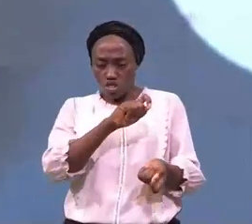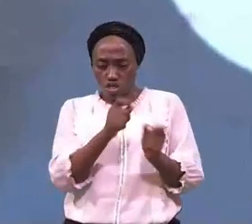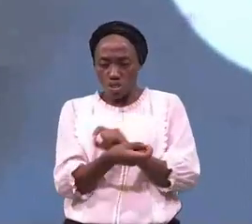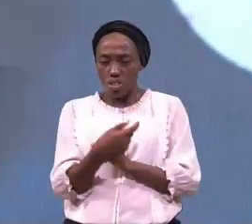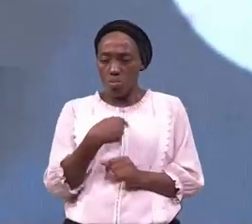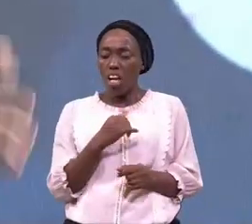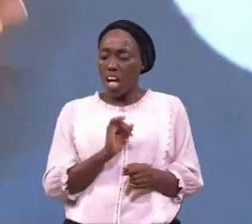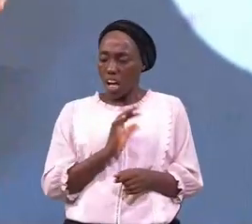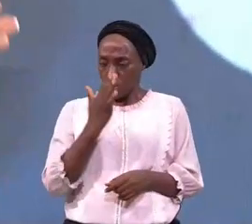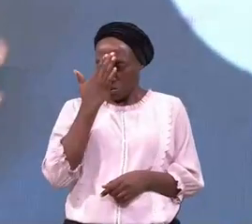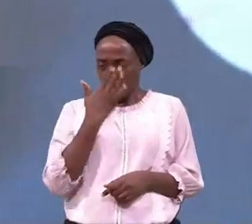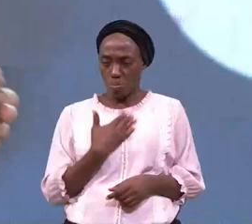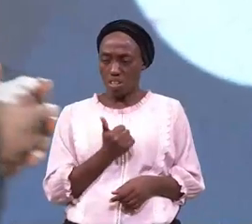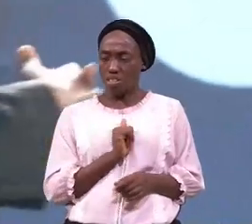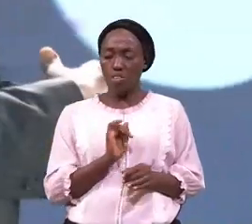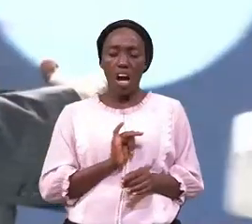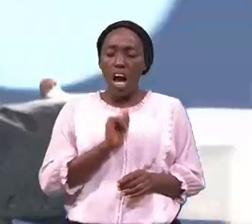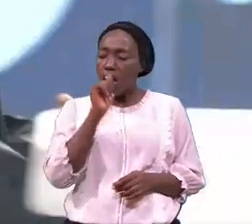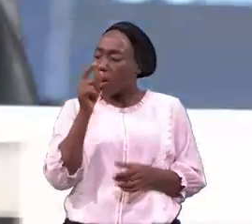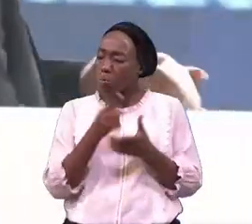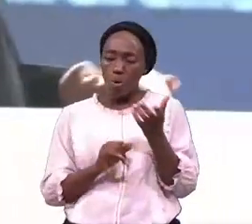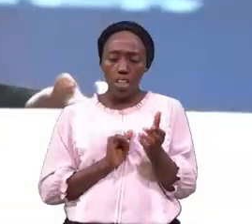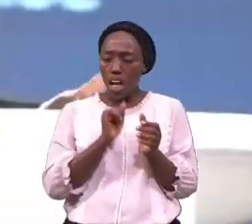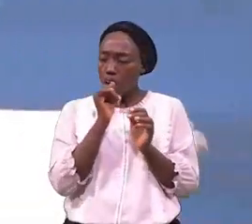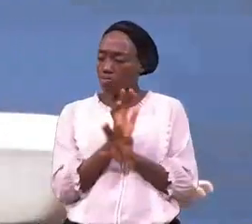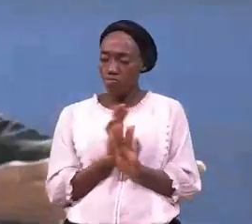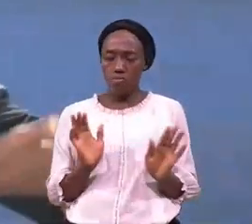me connais. Je suis ce que je suis.